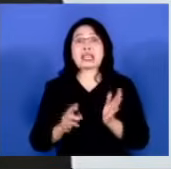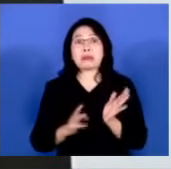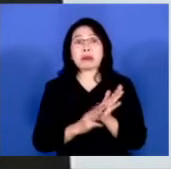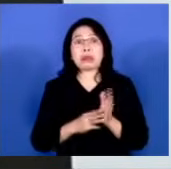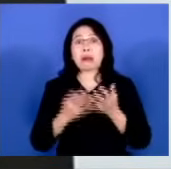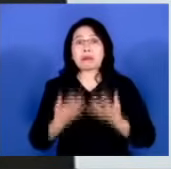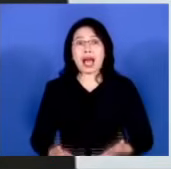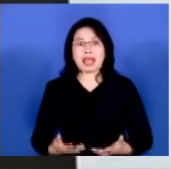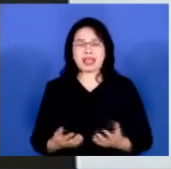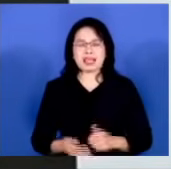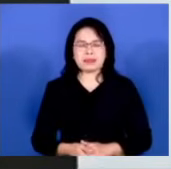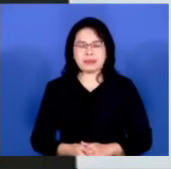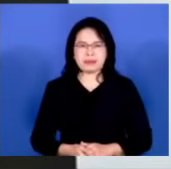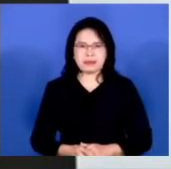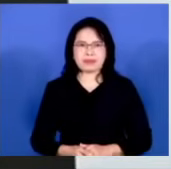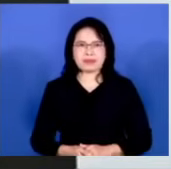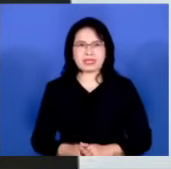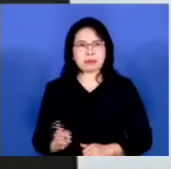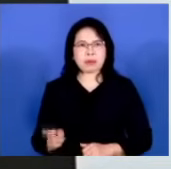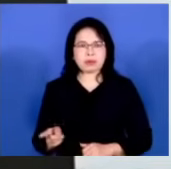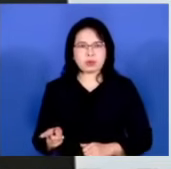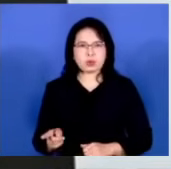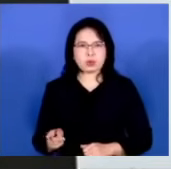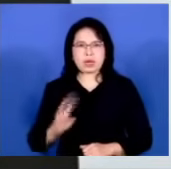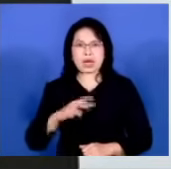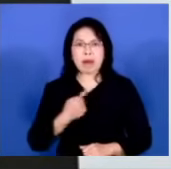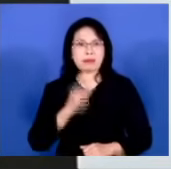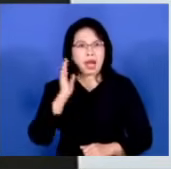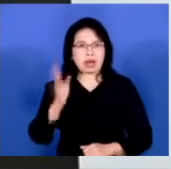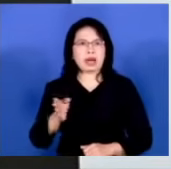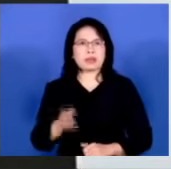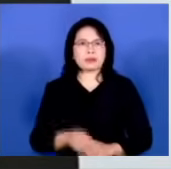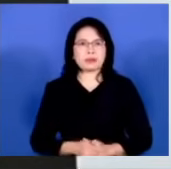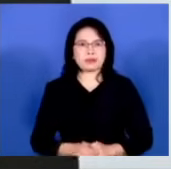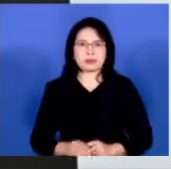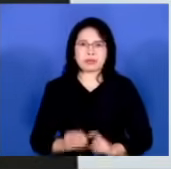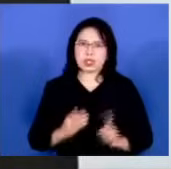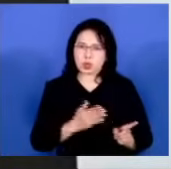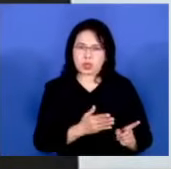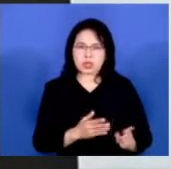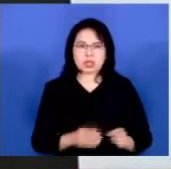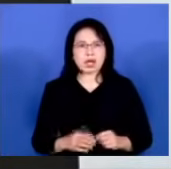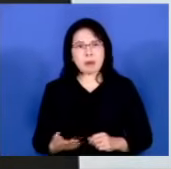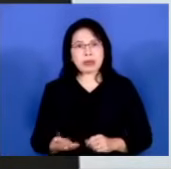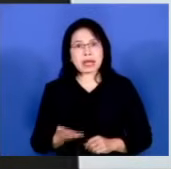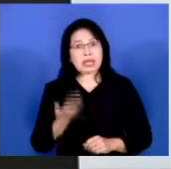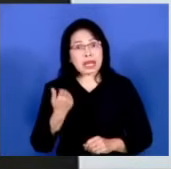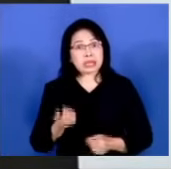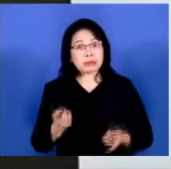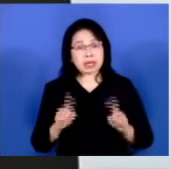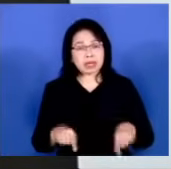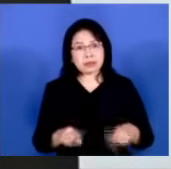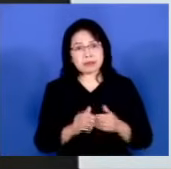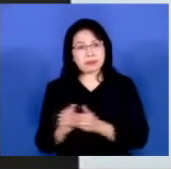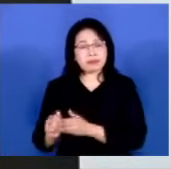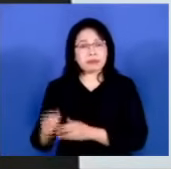eh karena itu eh kami akan mengikuti apa yang tadi menjadi arahan